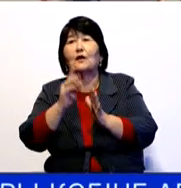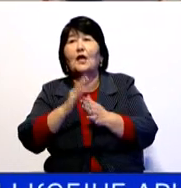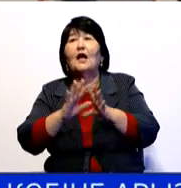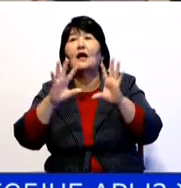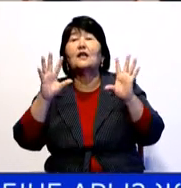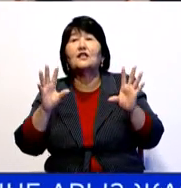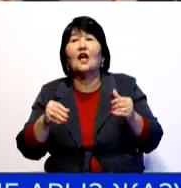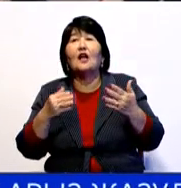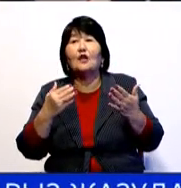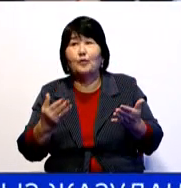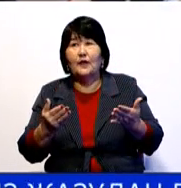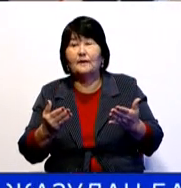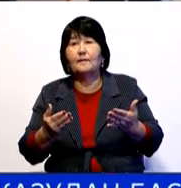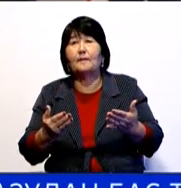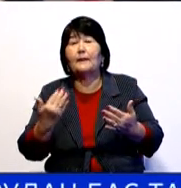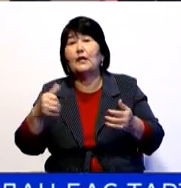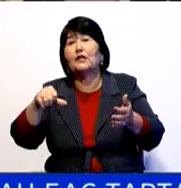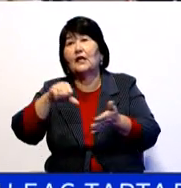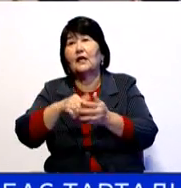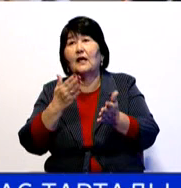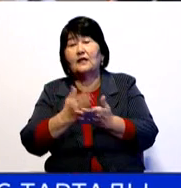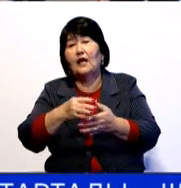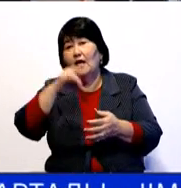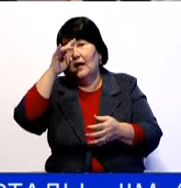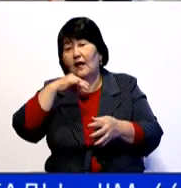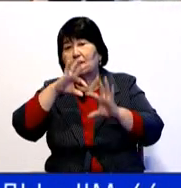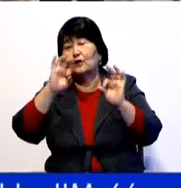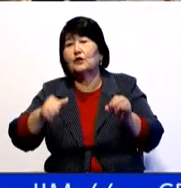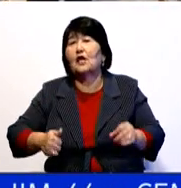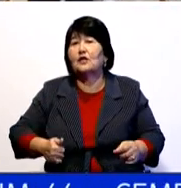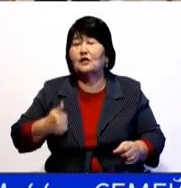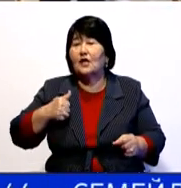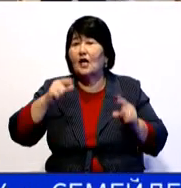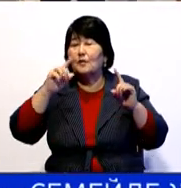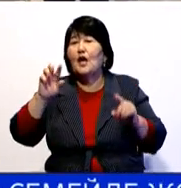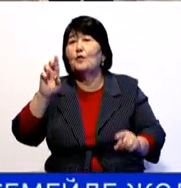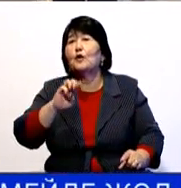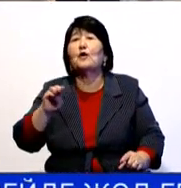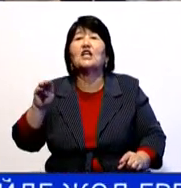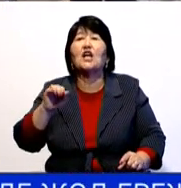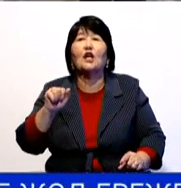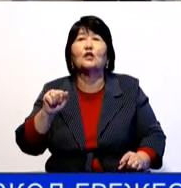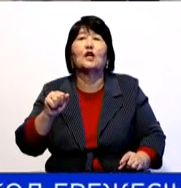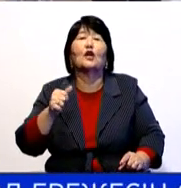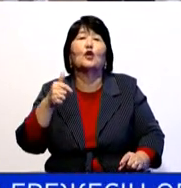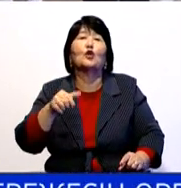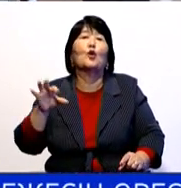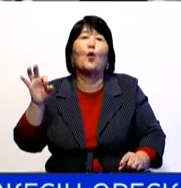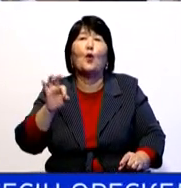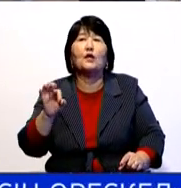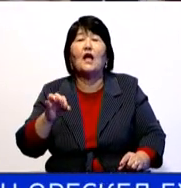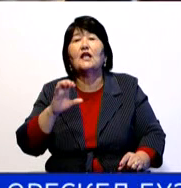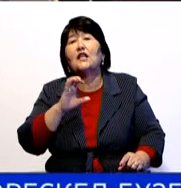Жалпы олардың қатарында бүгінде қазақ өнерінде шоқтығы биік Бибігүл Жанұзақ, Гүлнұр Оразымбетова,